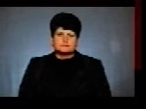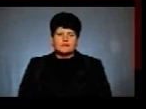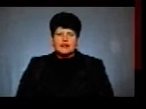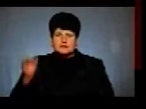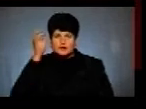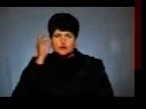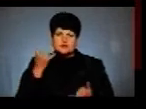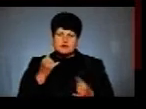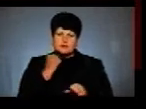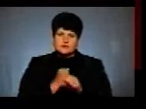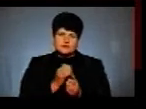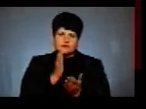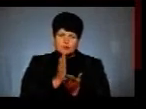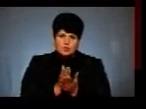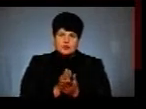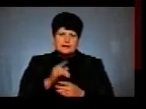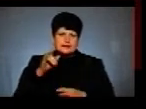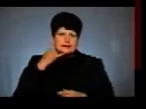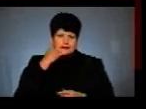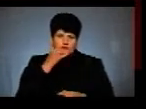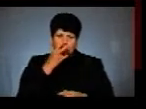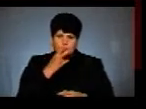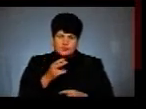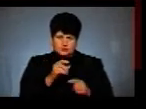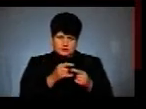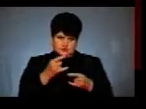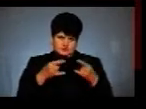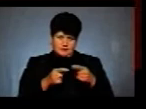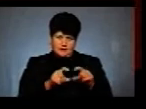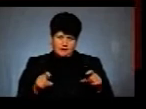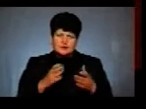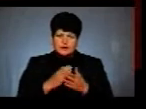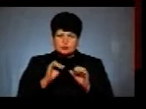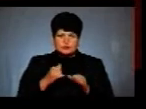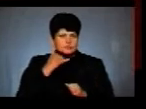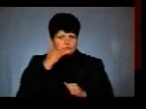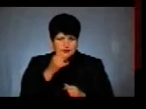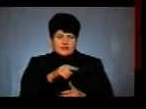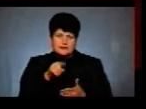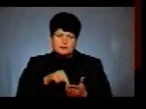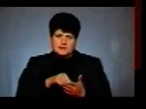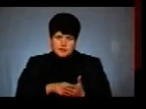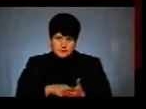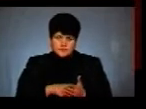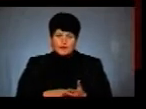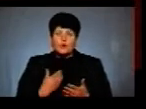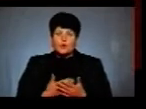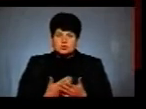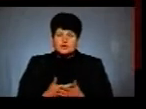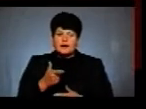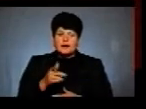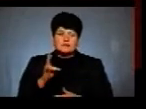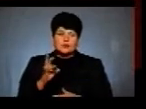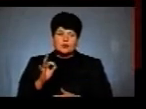Нагадаю, ми працюємо у прямому ефірі, телефон студії бачите на своїх екранах, тож є можливість зателефонувати і поставити запитання. Отже, Ганна